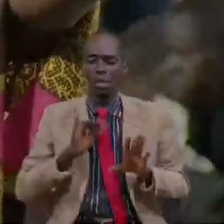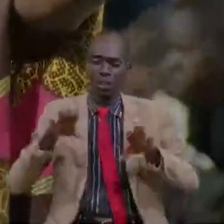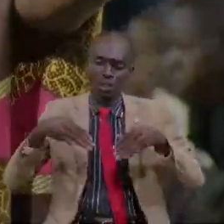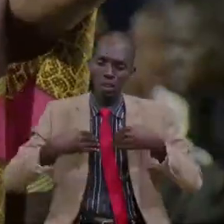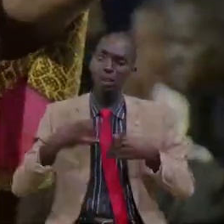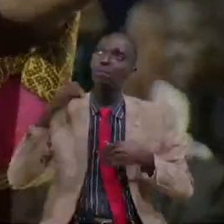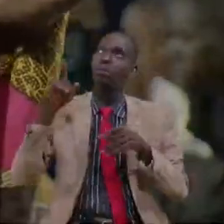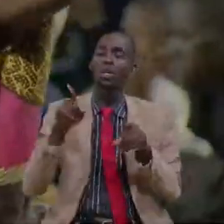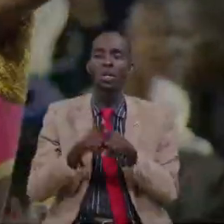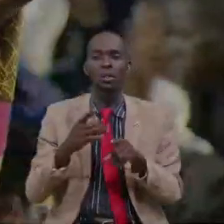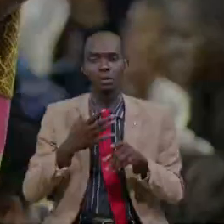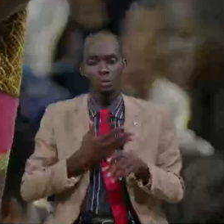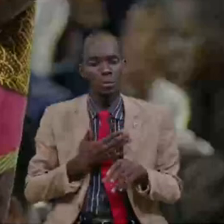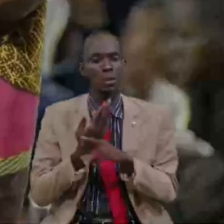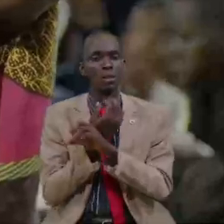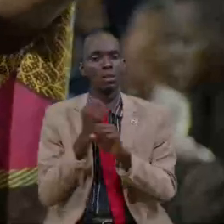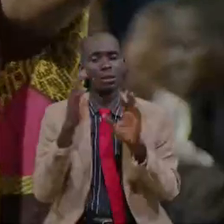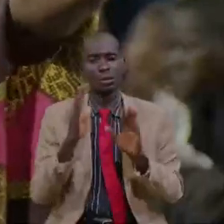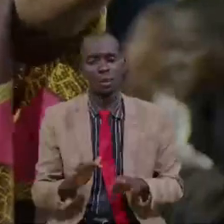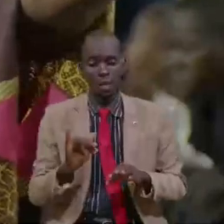rédempteur. Je me détourne